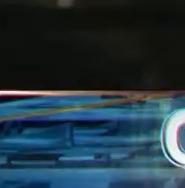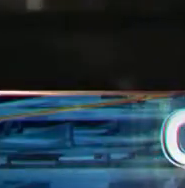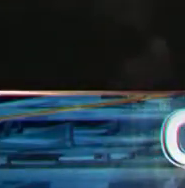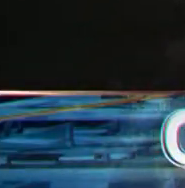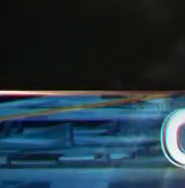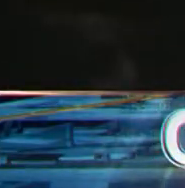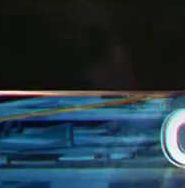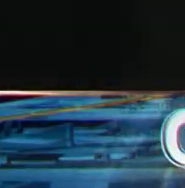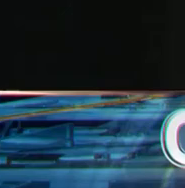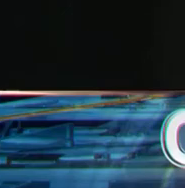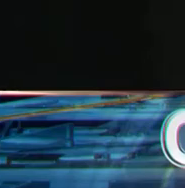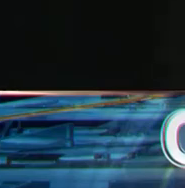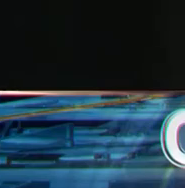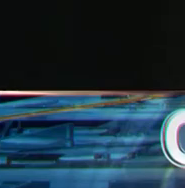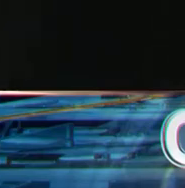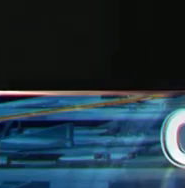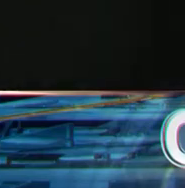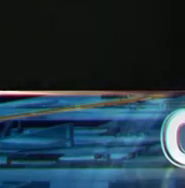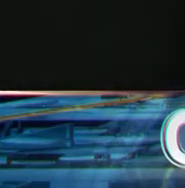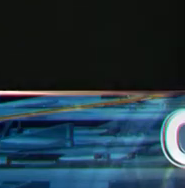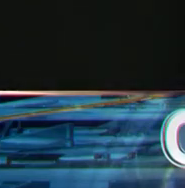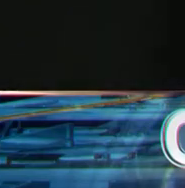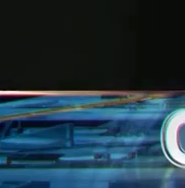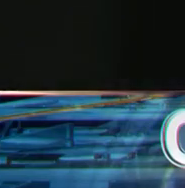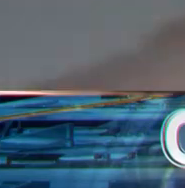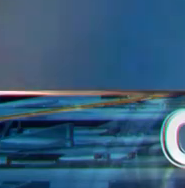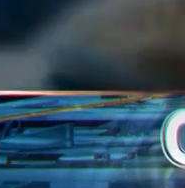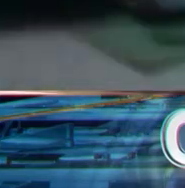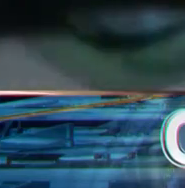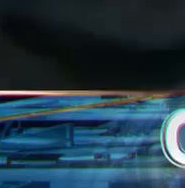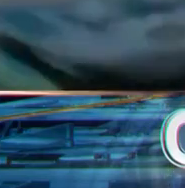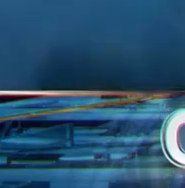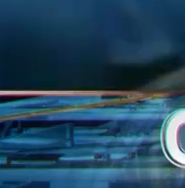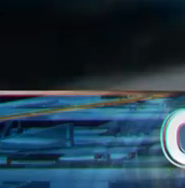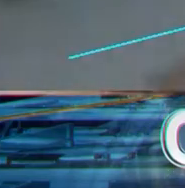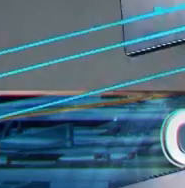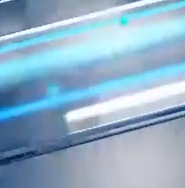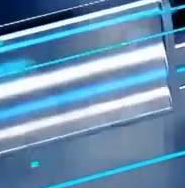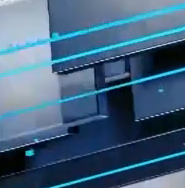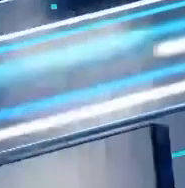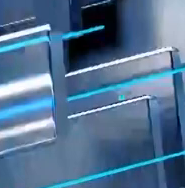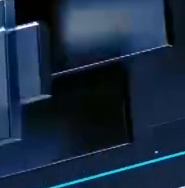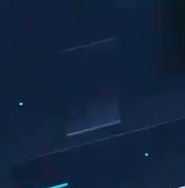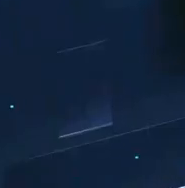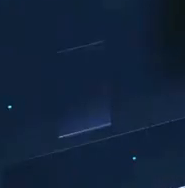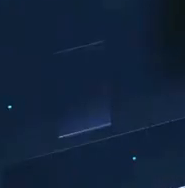Вопреки законам и карантину, в Капшагае и Талдыкургане выявили 4 секс-притона.